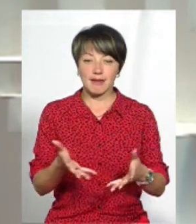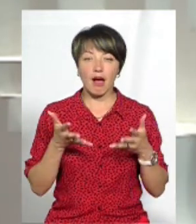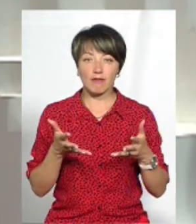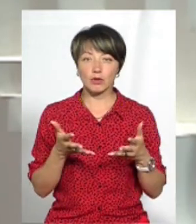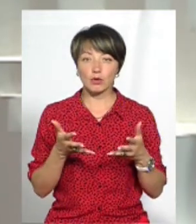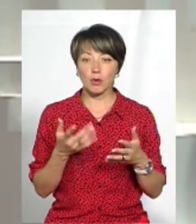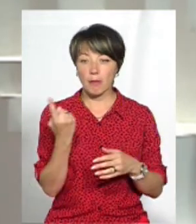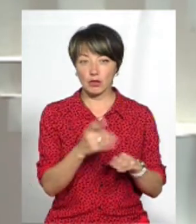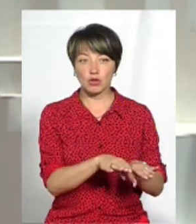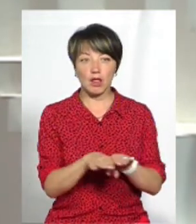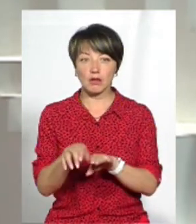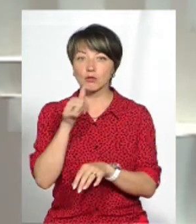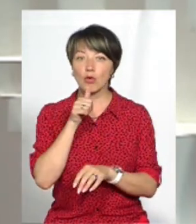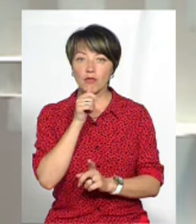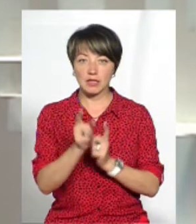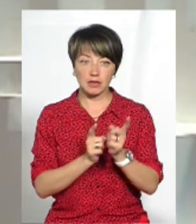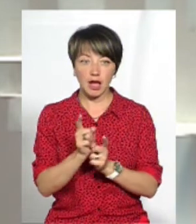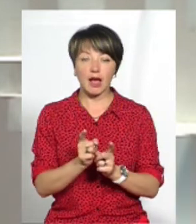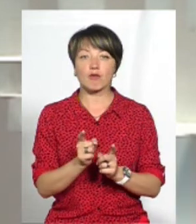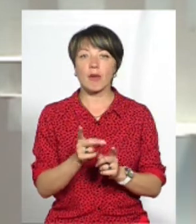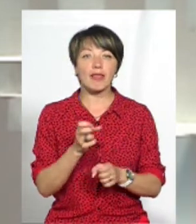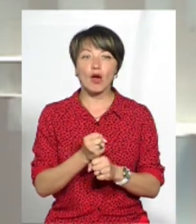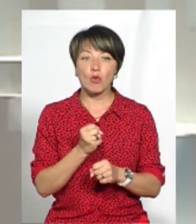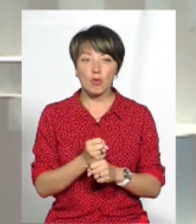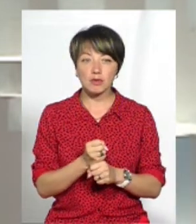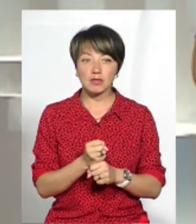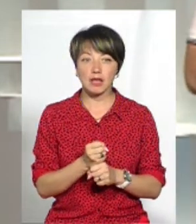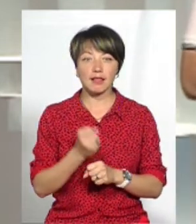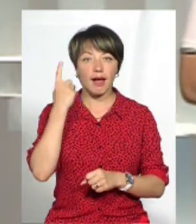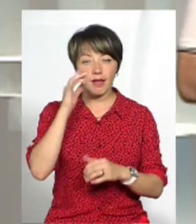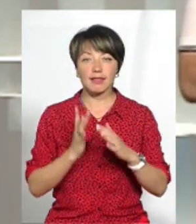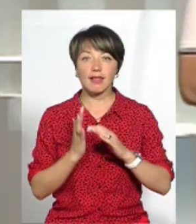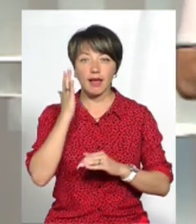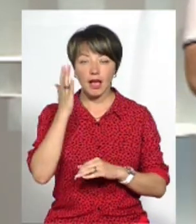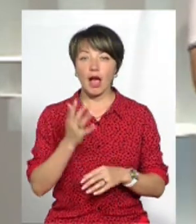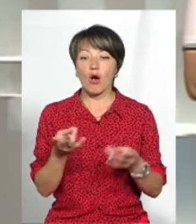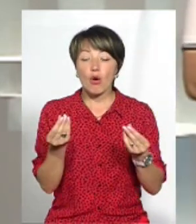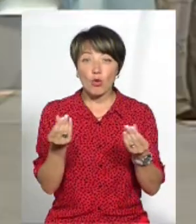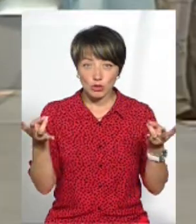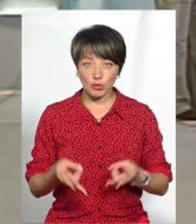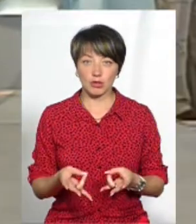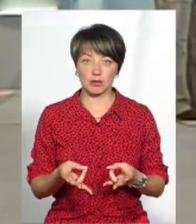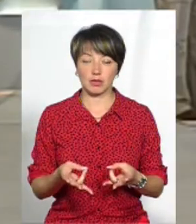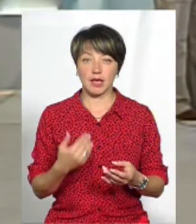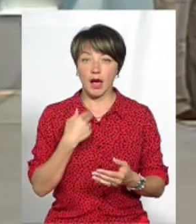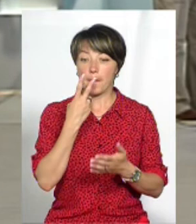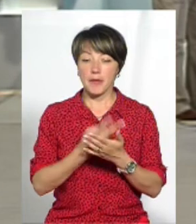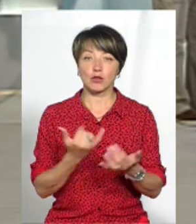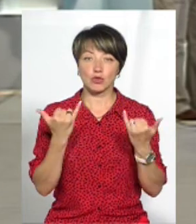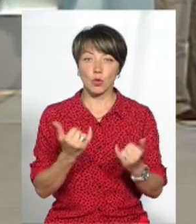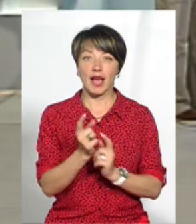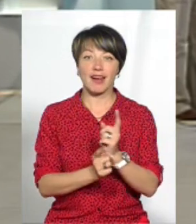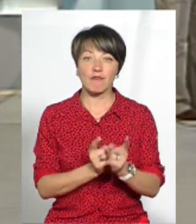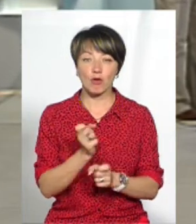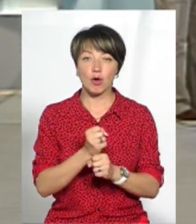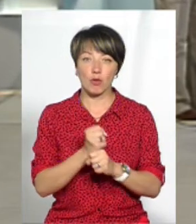явно, тільки першу ланку щось спробували робити. Реформа не робиться на ідеях, реформа робиться на грошах. Я бачу, сьогодні